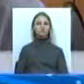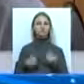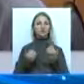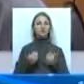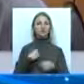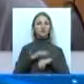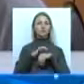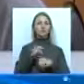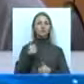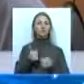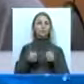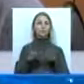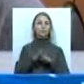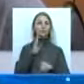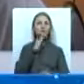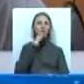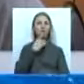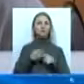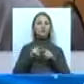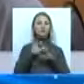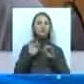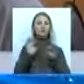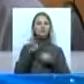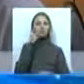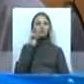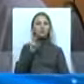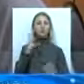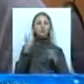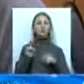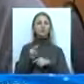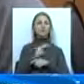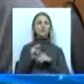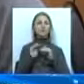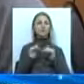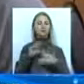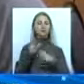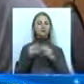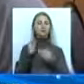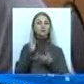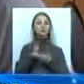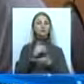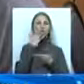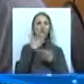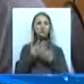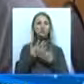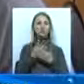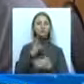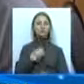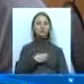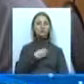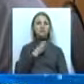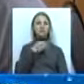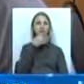Міне бүгінде осы байқауда қамқоршы және асыраушы отбасылар кездесіп тәжірибелерімен бөлісіп жатыр. Жалпы мұндай шаралар қоғамға бала асырап алу